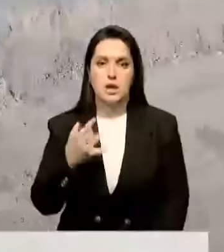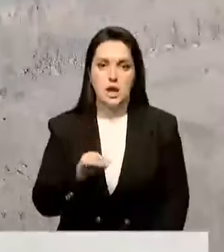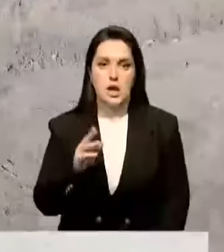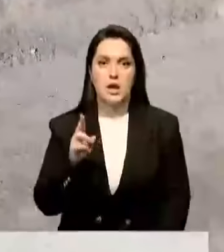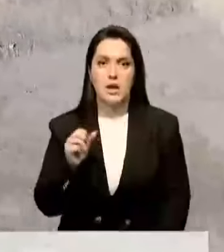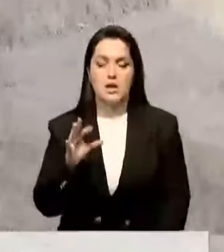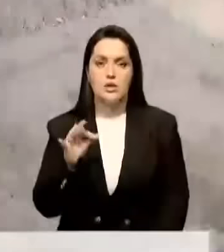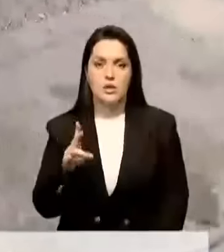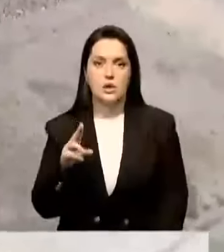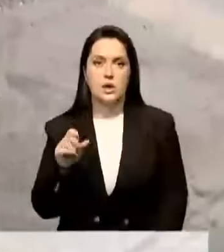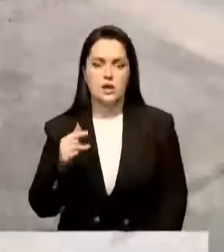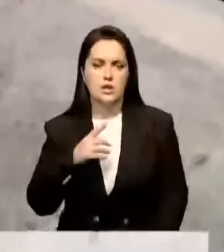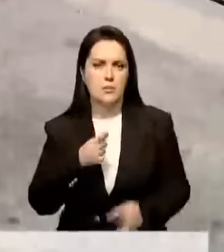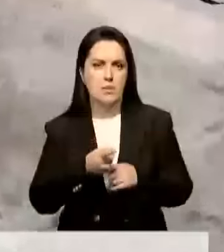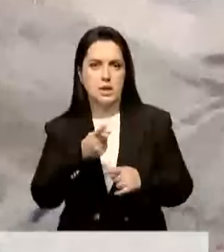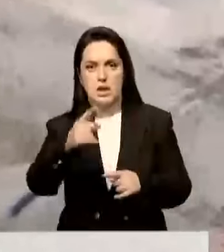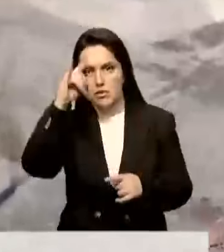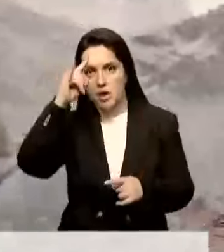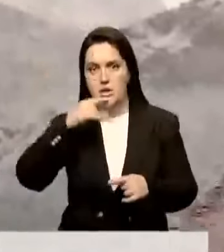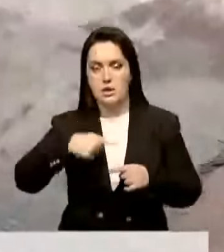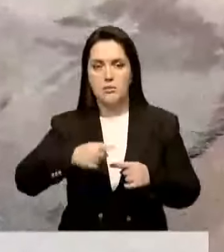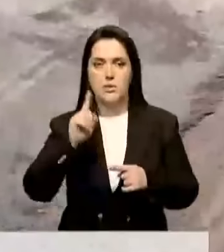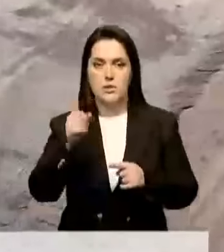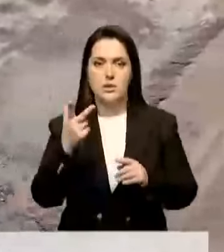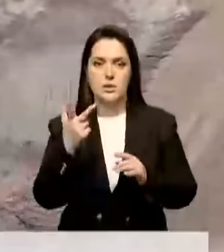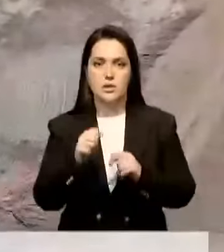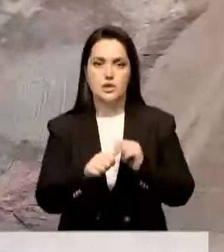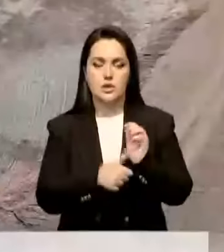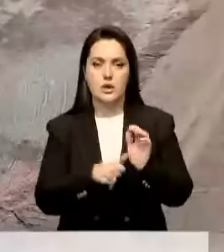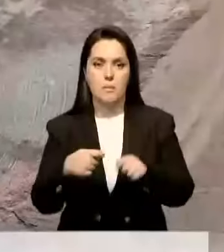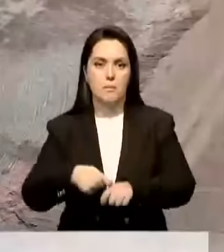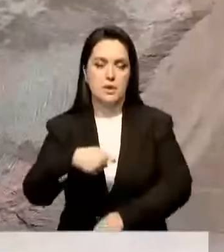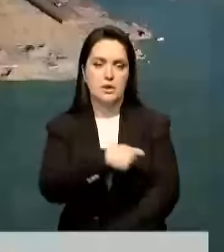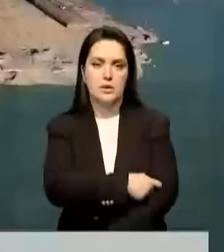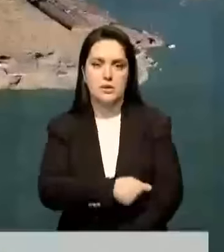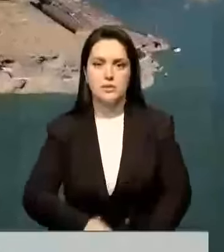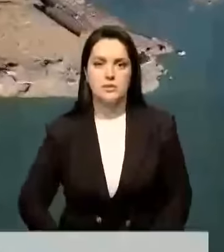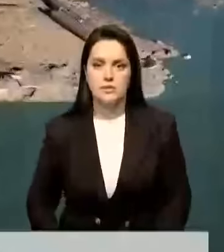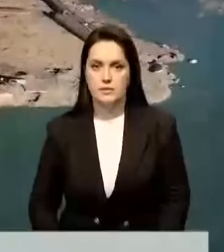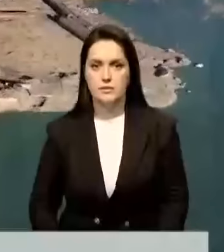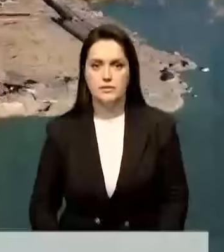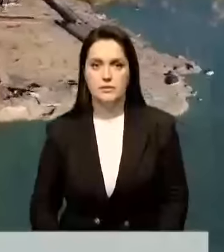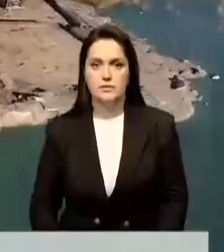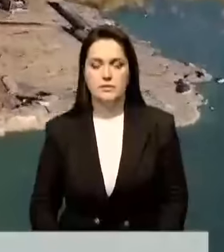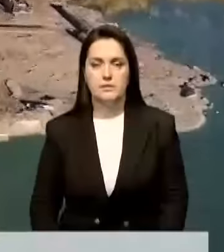уже назвали самым длинным в Казахстане. Его протяженность 1316 метров.